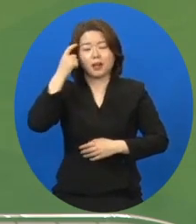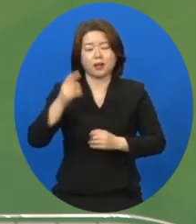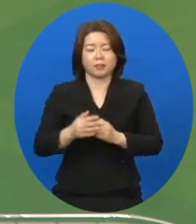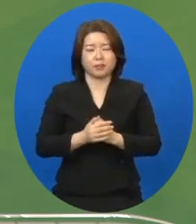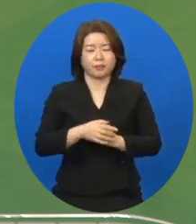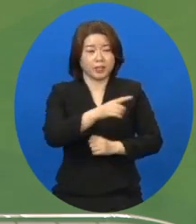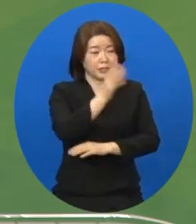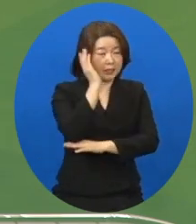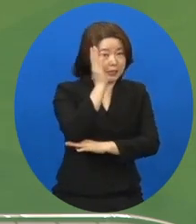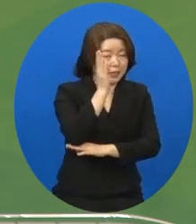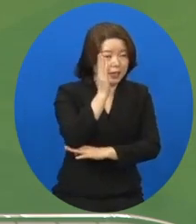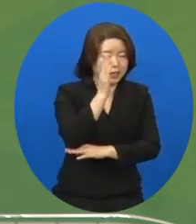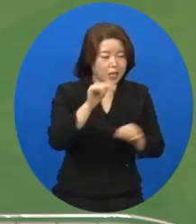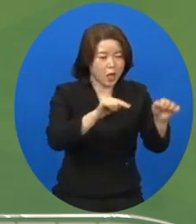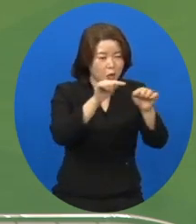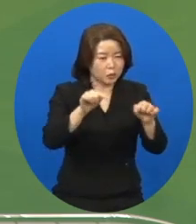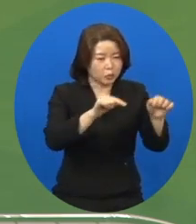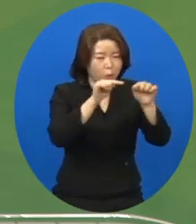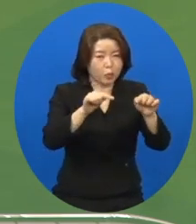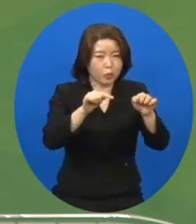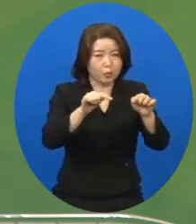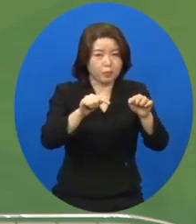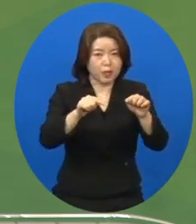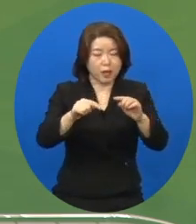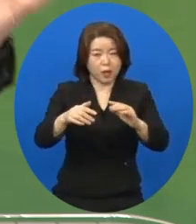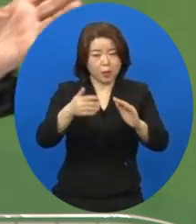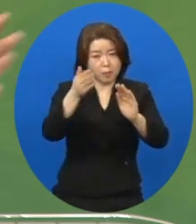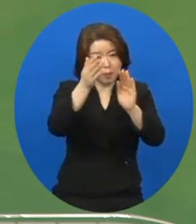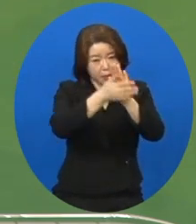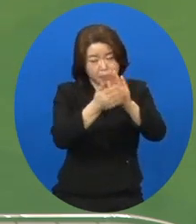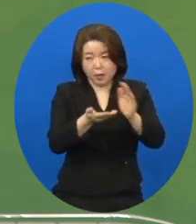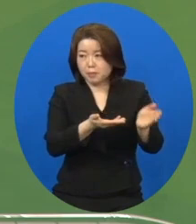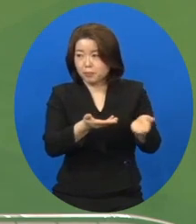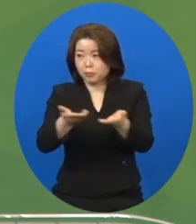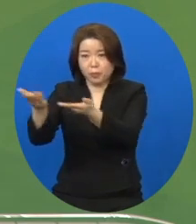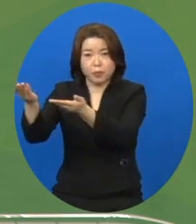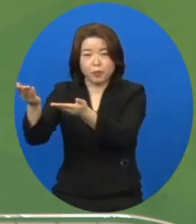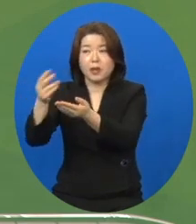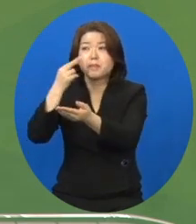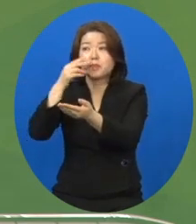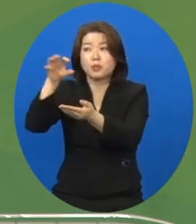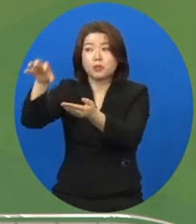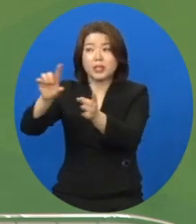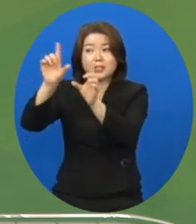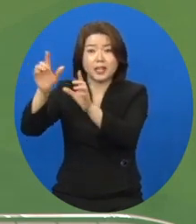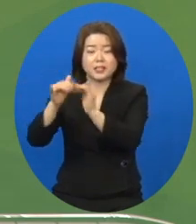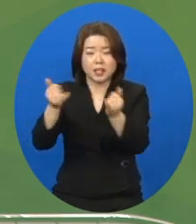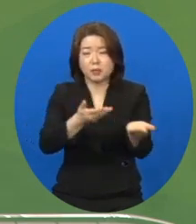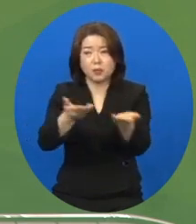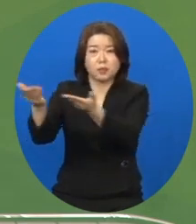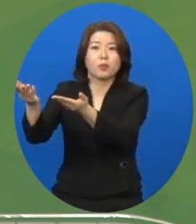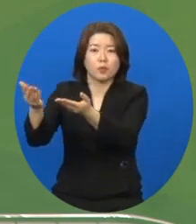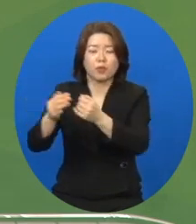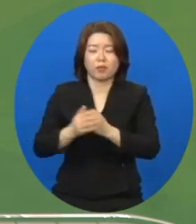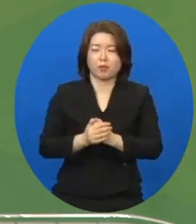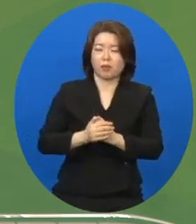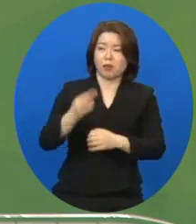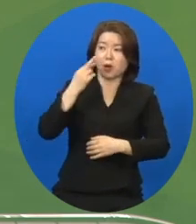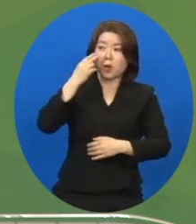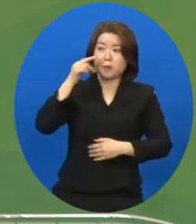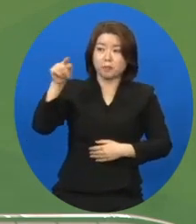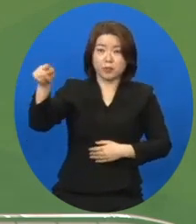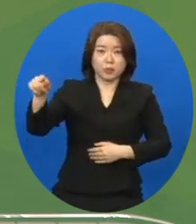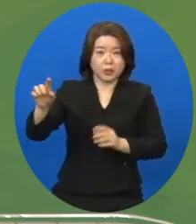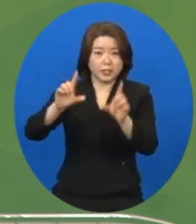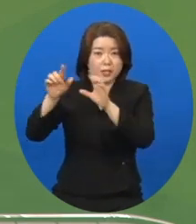강의 녹음 파일을 그 미국에 있는 분에게 보내드렸습니다. 미국에 있는 그분이 그 다음날